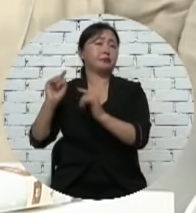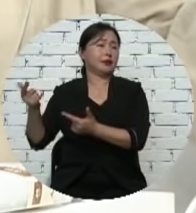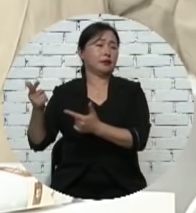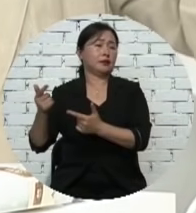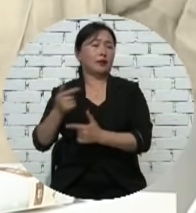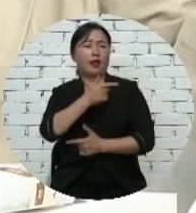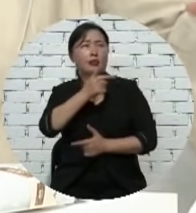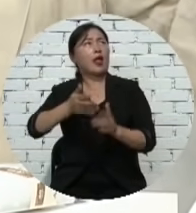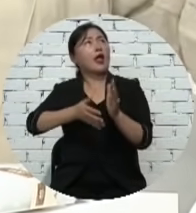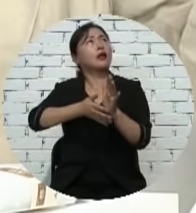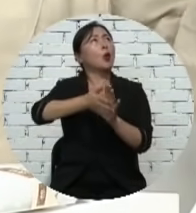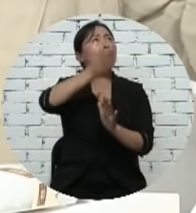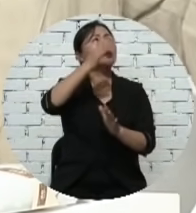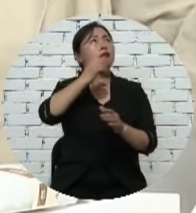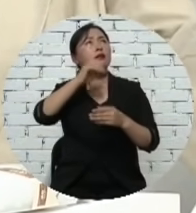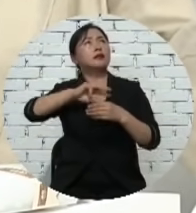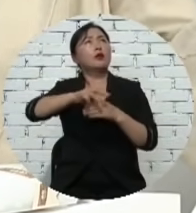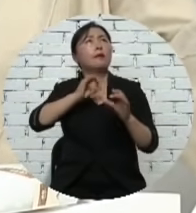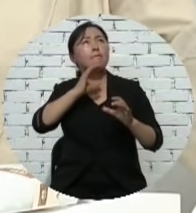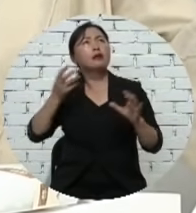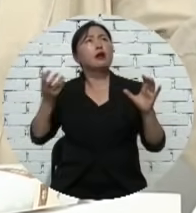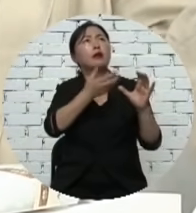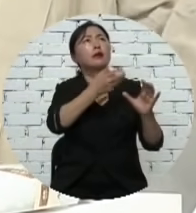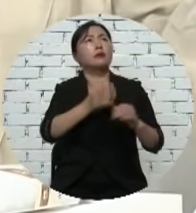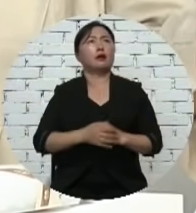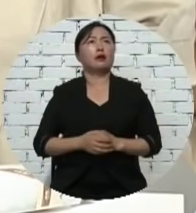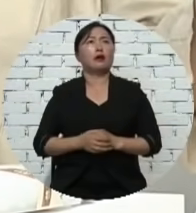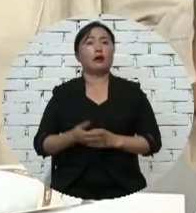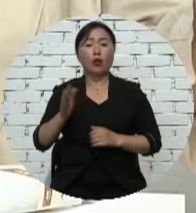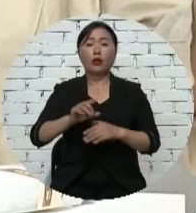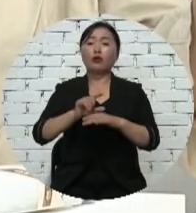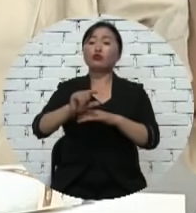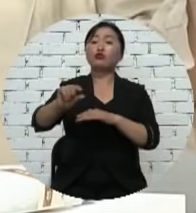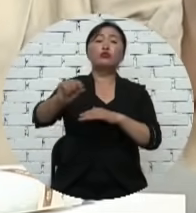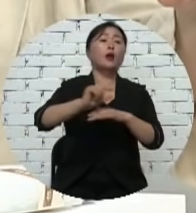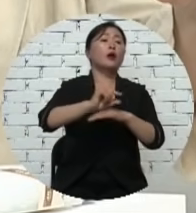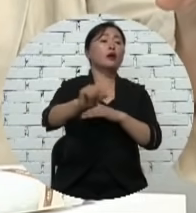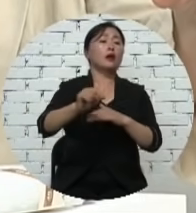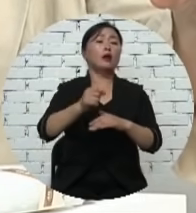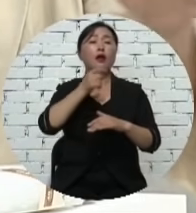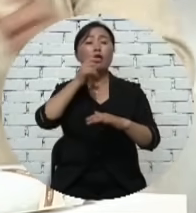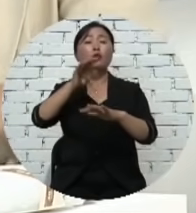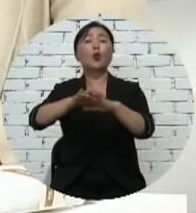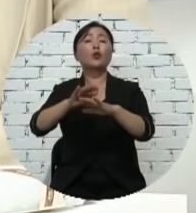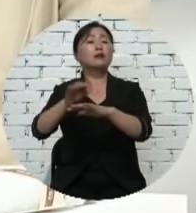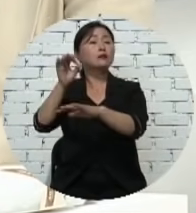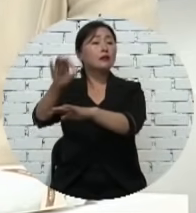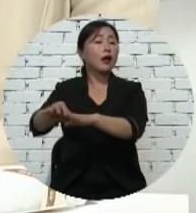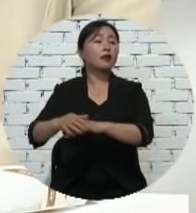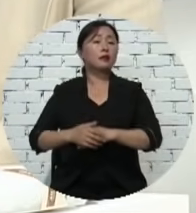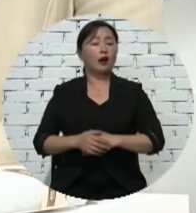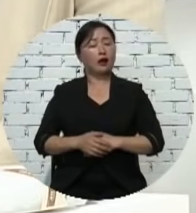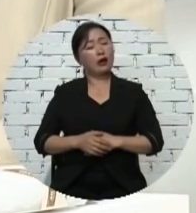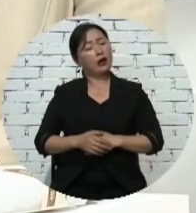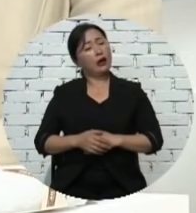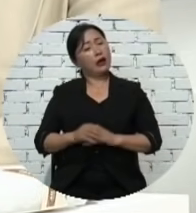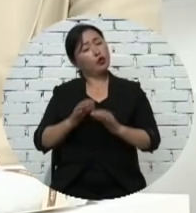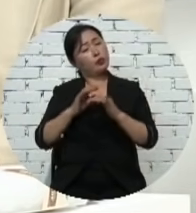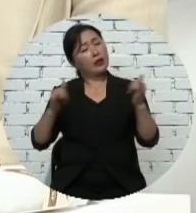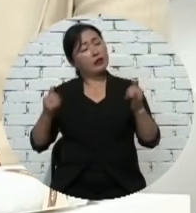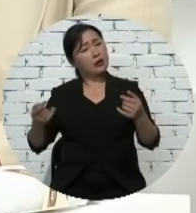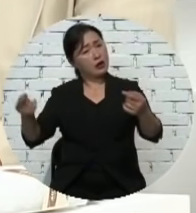대도시 주변에 논을 사서 거기다가 하겠다? 거기 들어가려고 할까요? 자, 첫 번째 질문이고요. 예, 예.